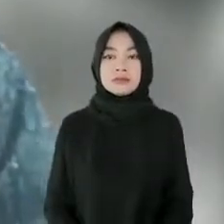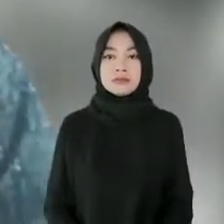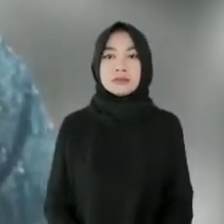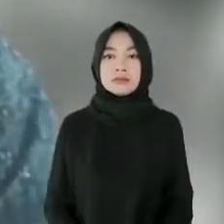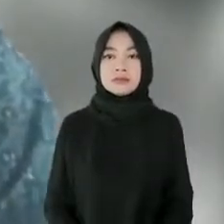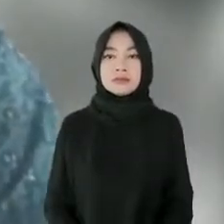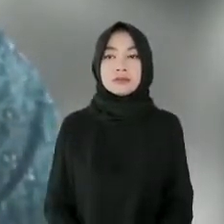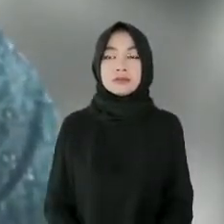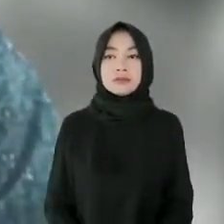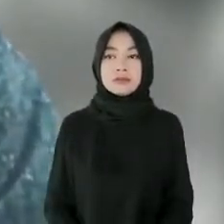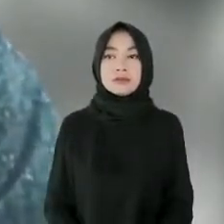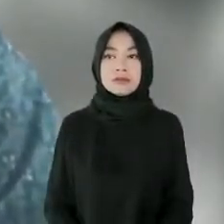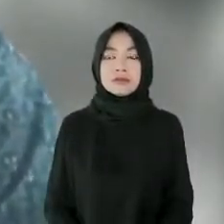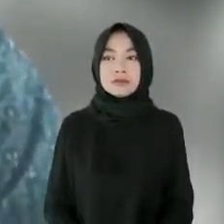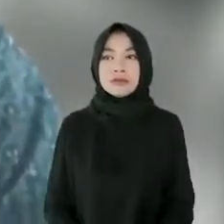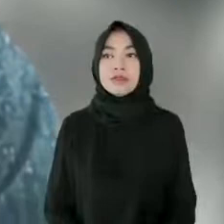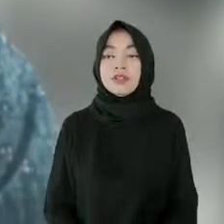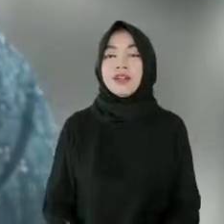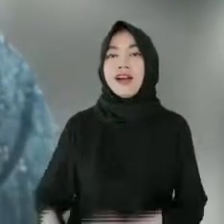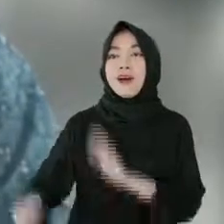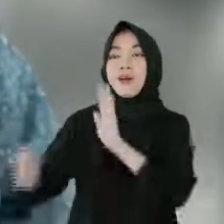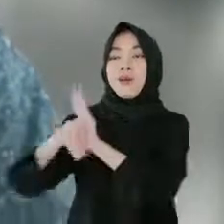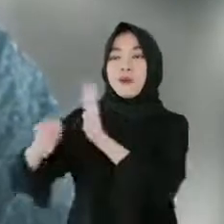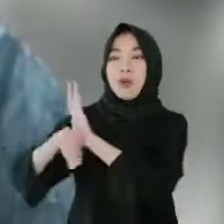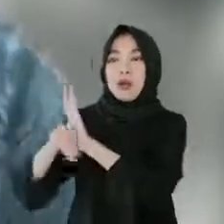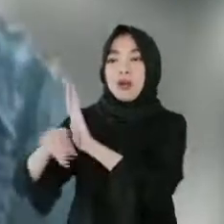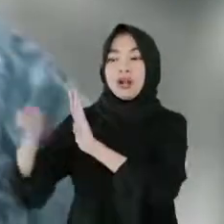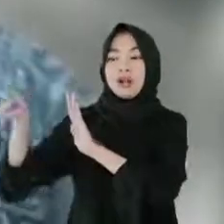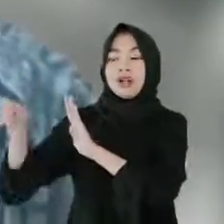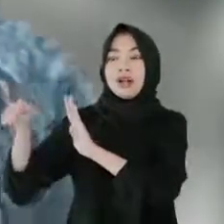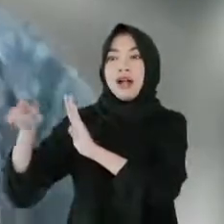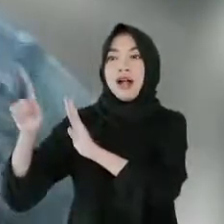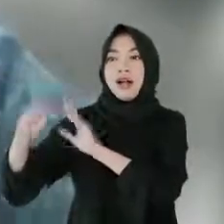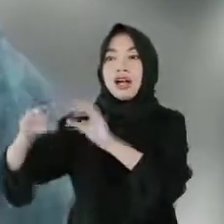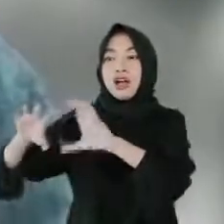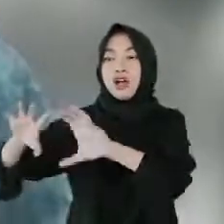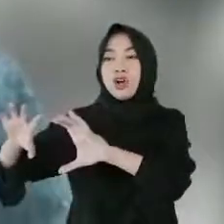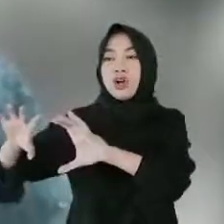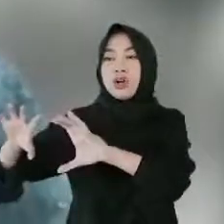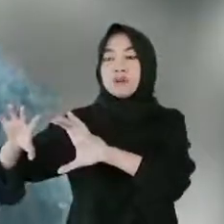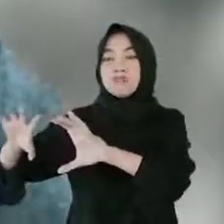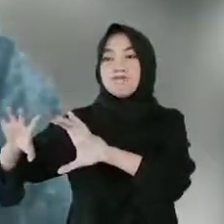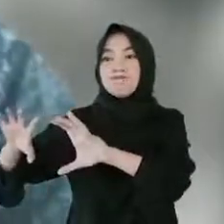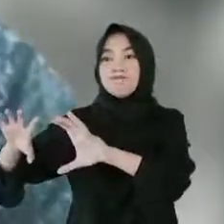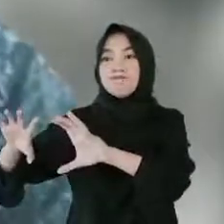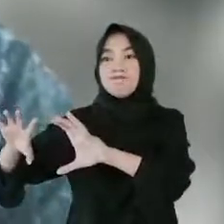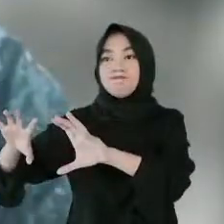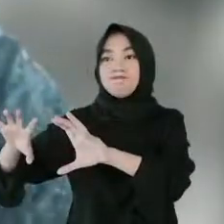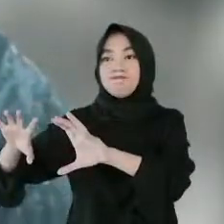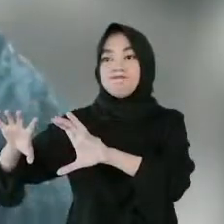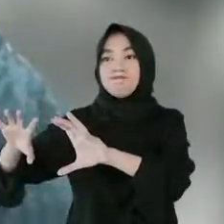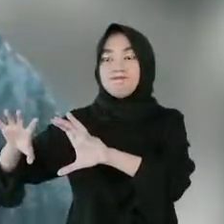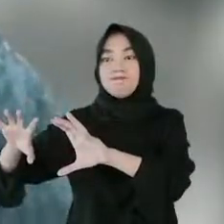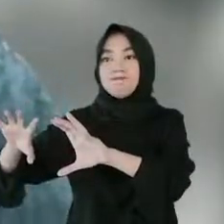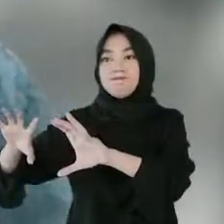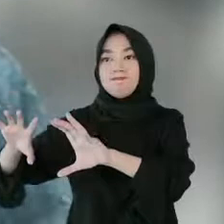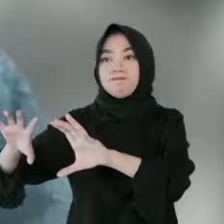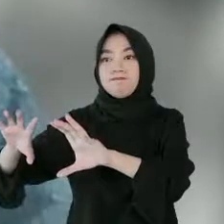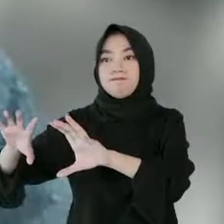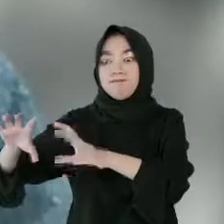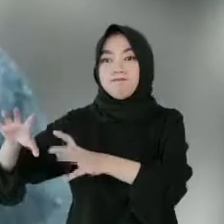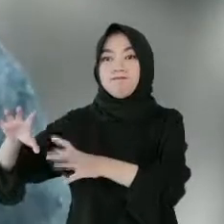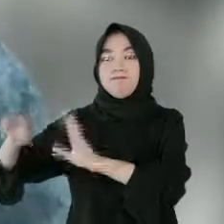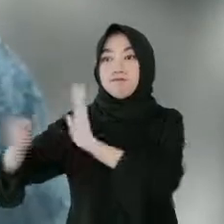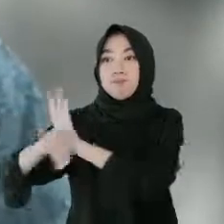mempunyai banyak dimensi ya pertama terkait dengan Hai absit AS